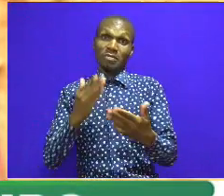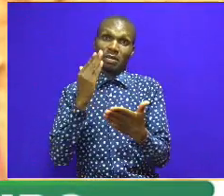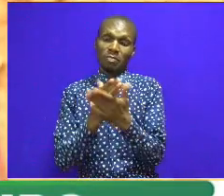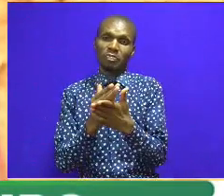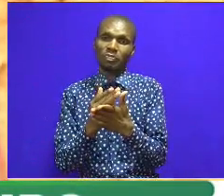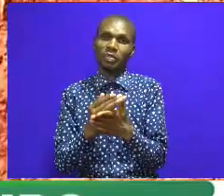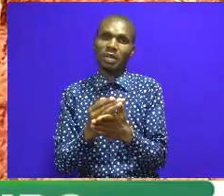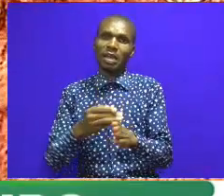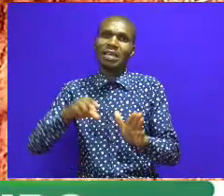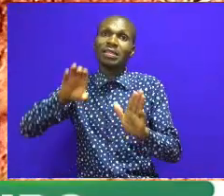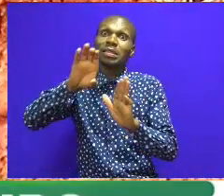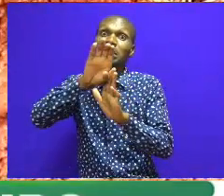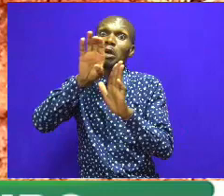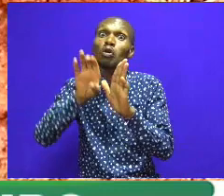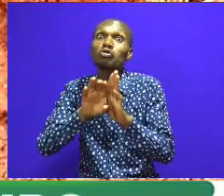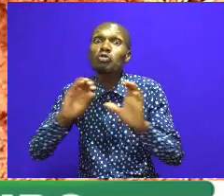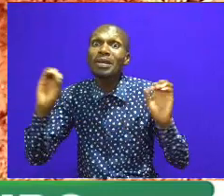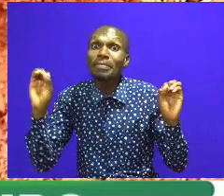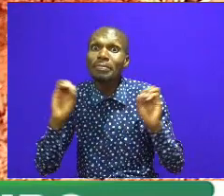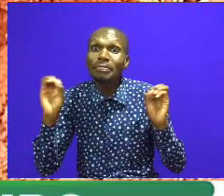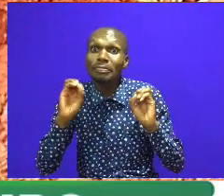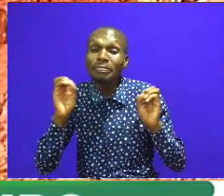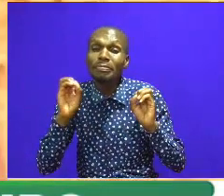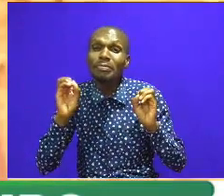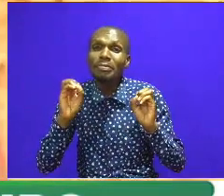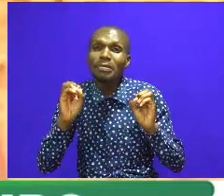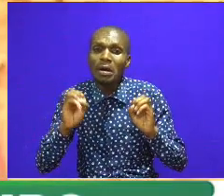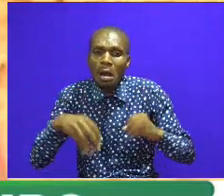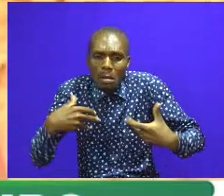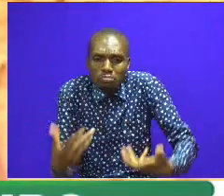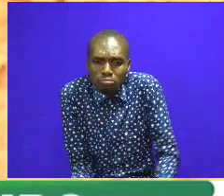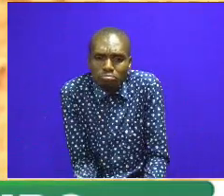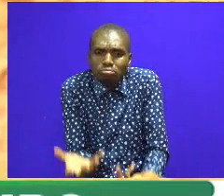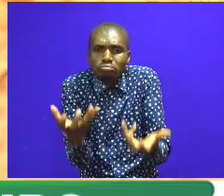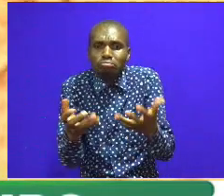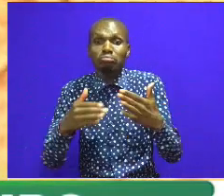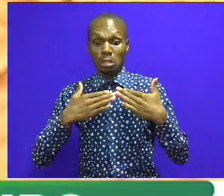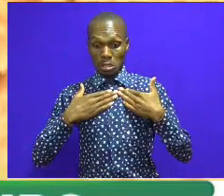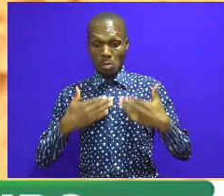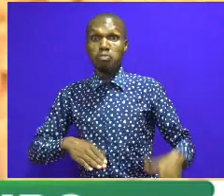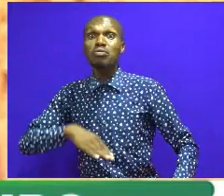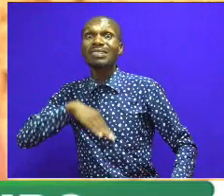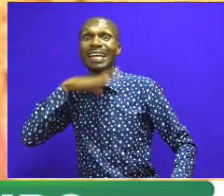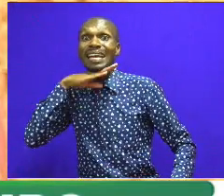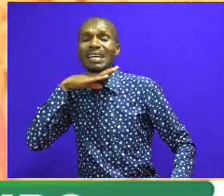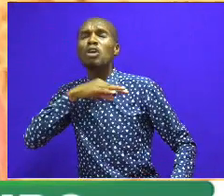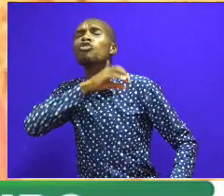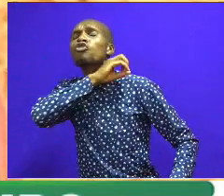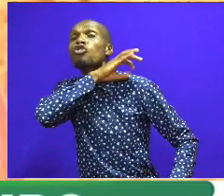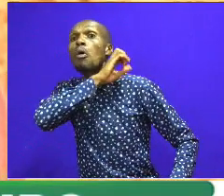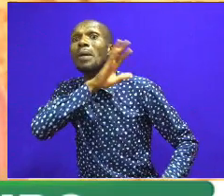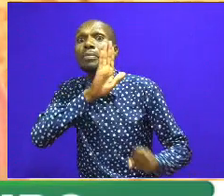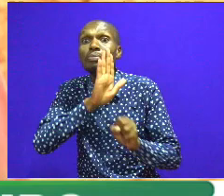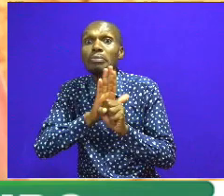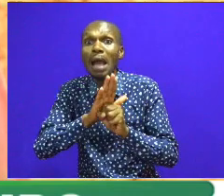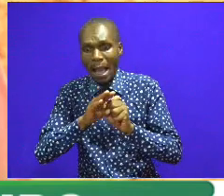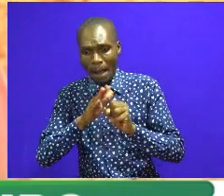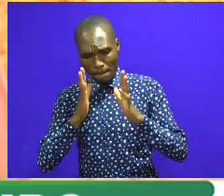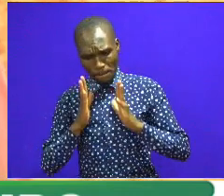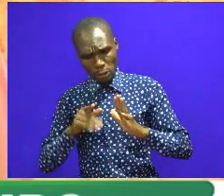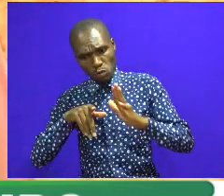mogo tindo koro mwere, ege kogera, mwere oito buwati kombureini, ondeta yo chiete koti ya